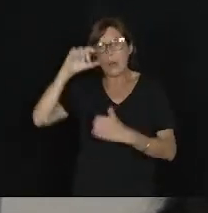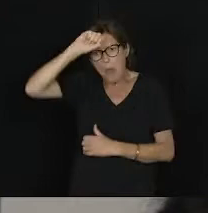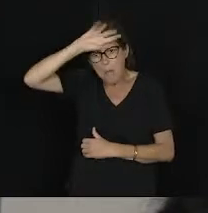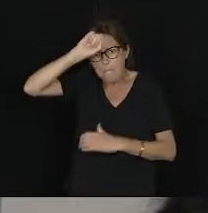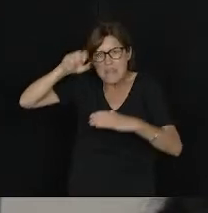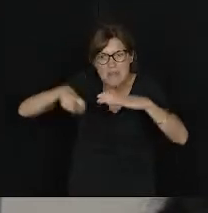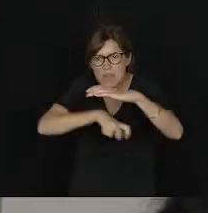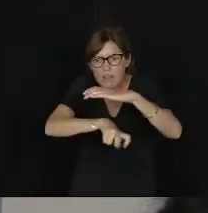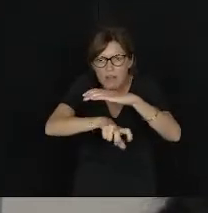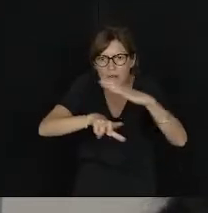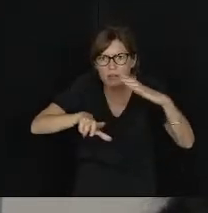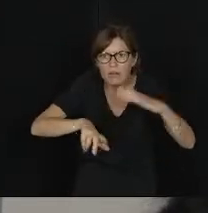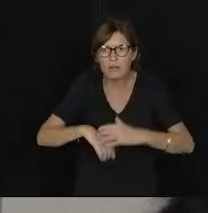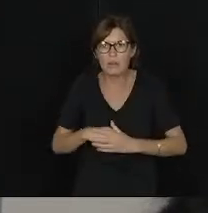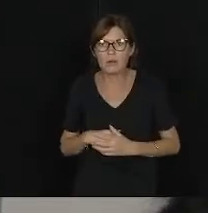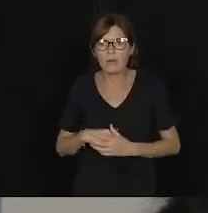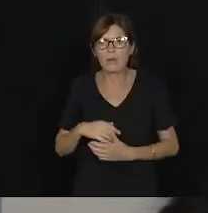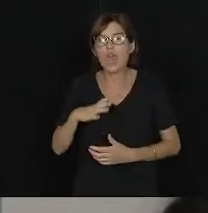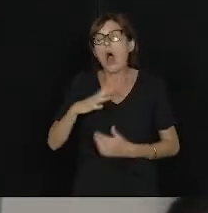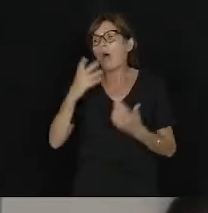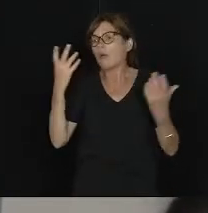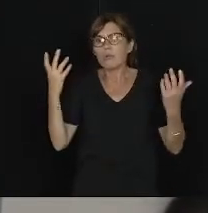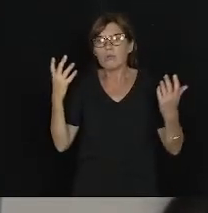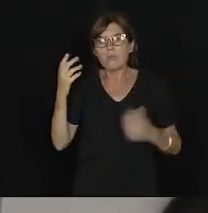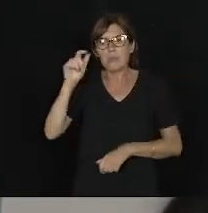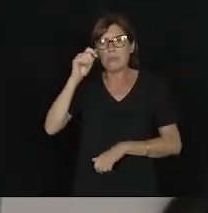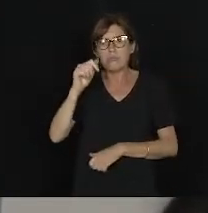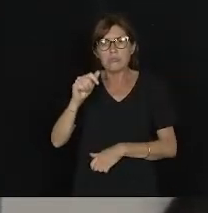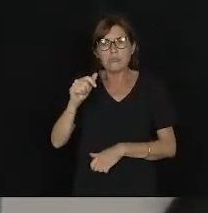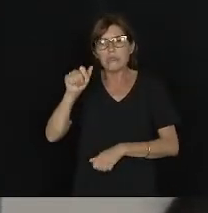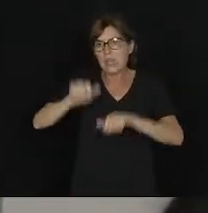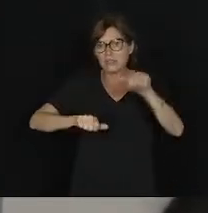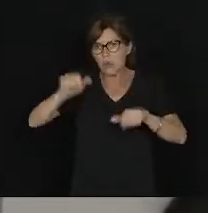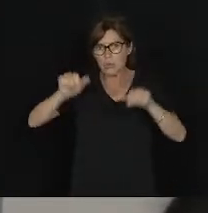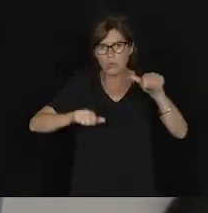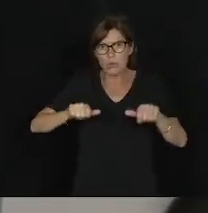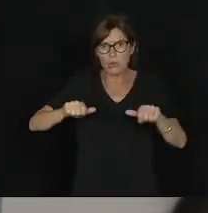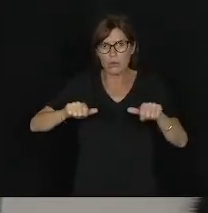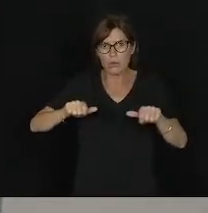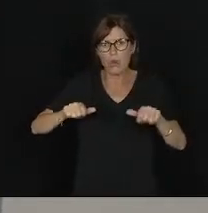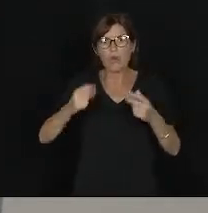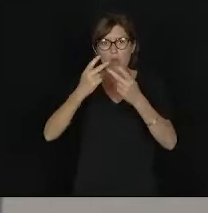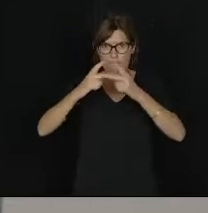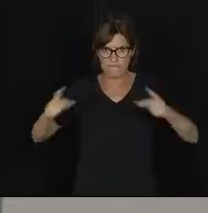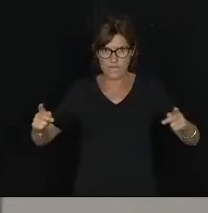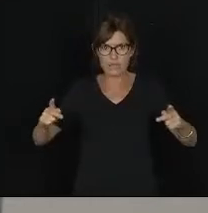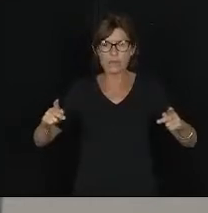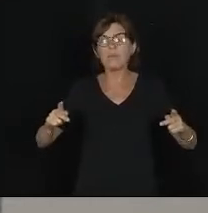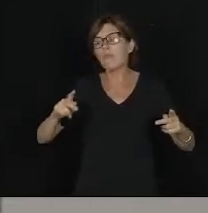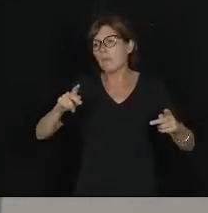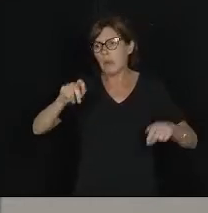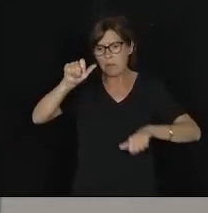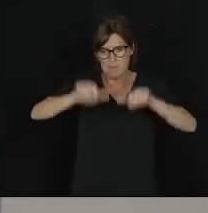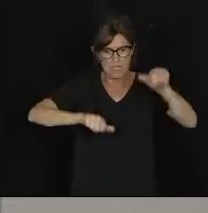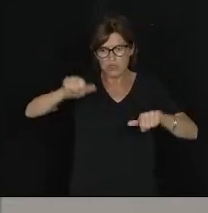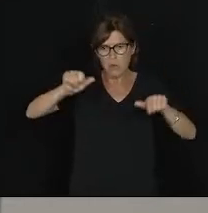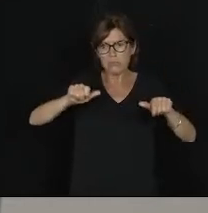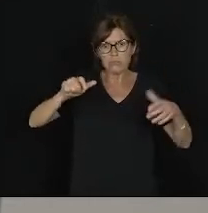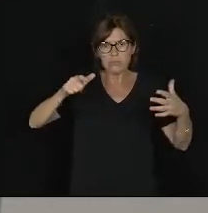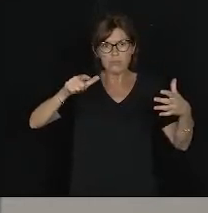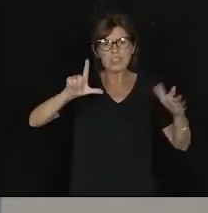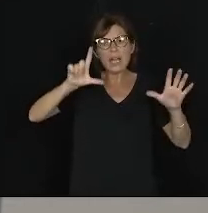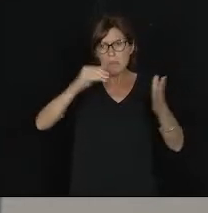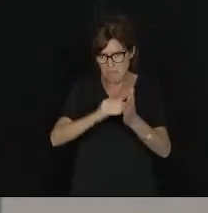7000 personnes qui ont décidé d'en terminer. Les mamans ont tué leurs enfants et essayé